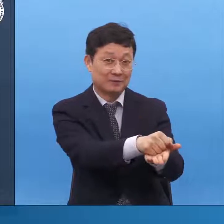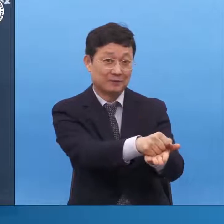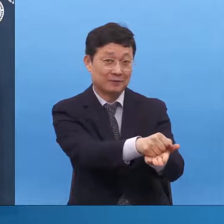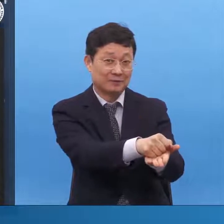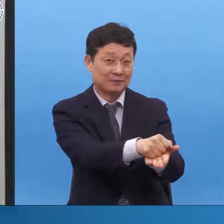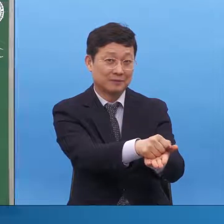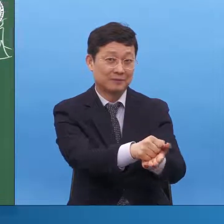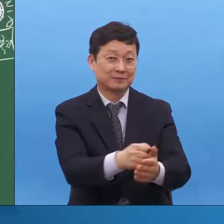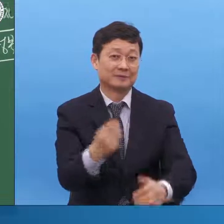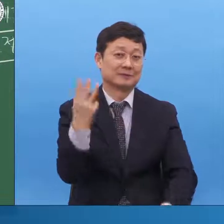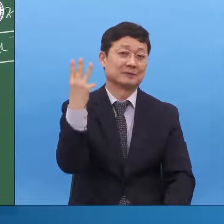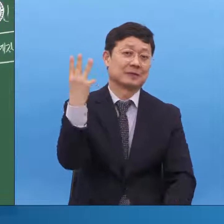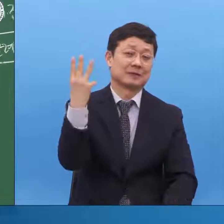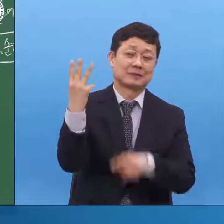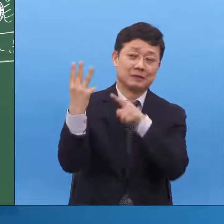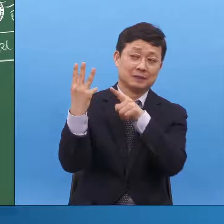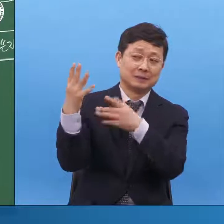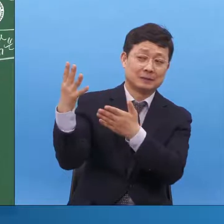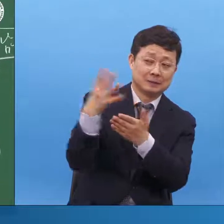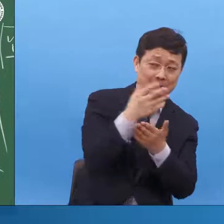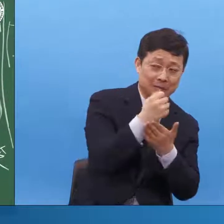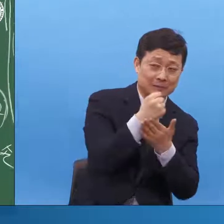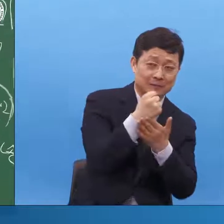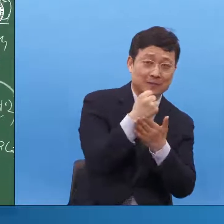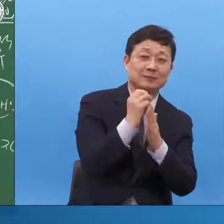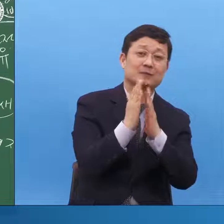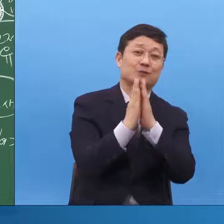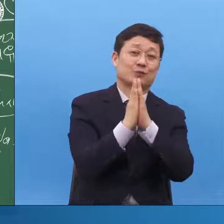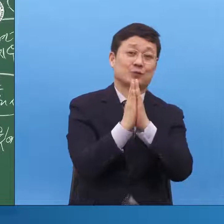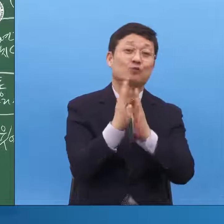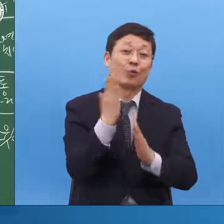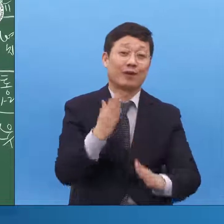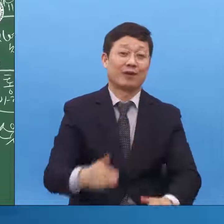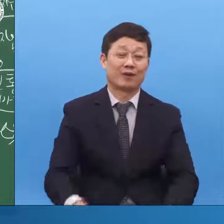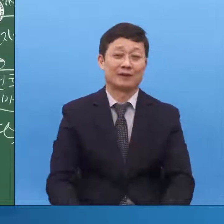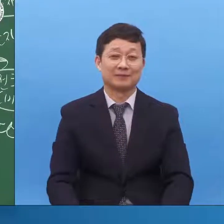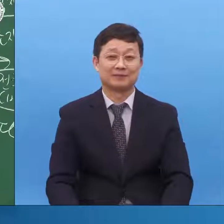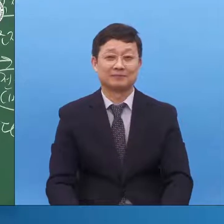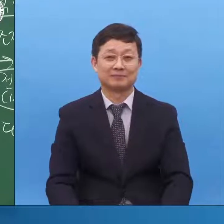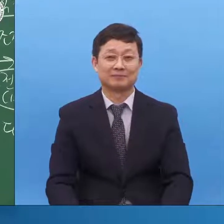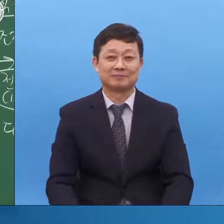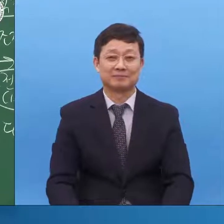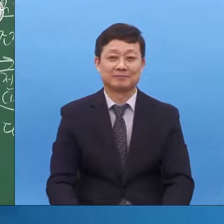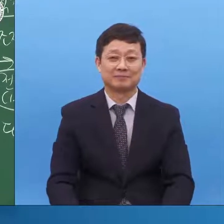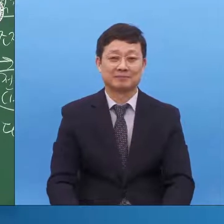이게 기도입니다. This is prayer. 그래서 여러분들은 지금